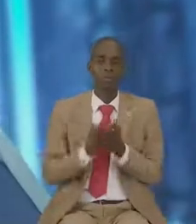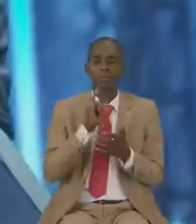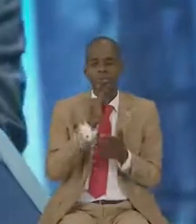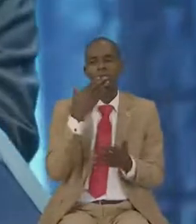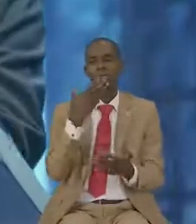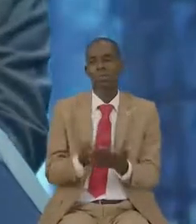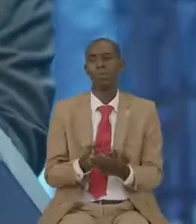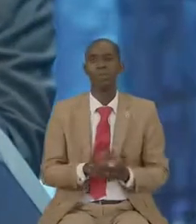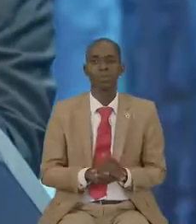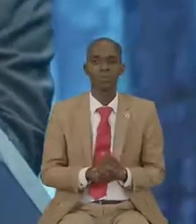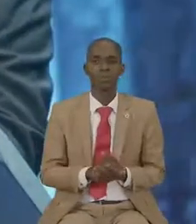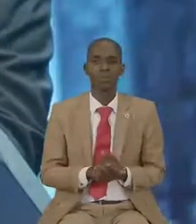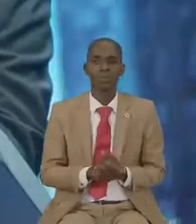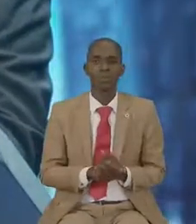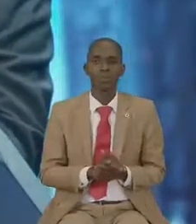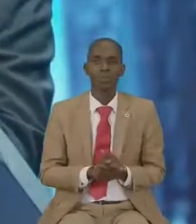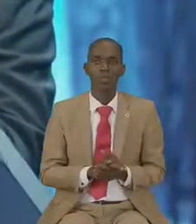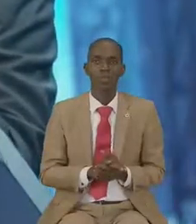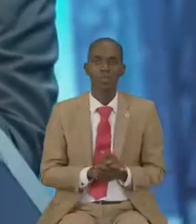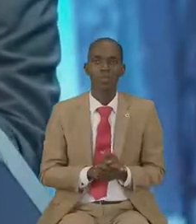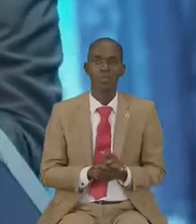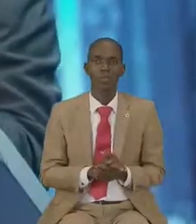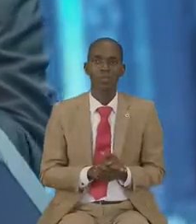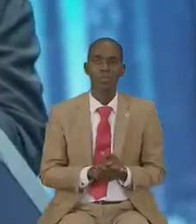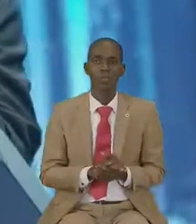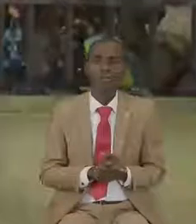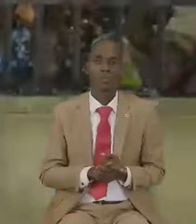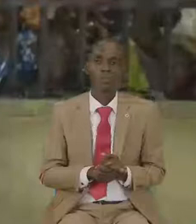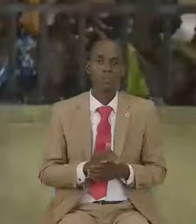donné ta vie à Christ, ce qui est très merveilleux.